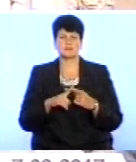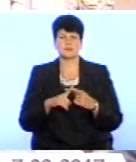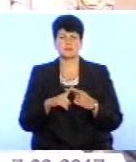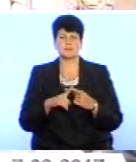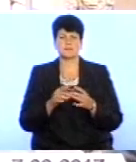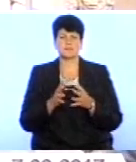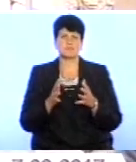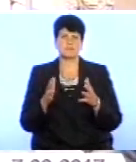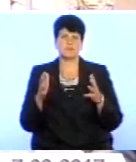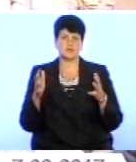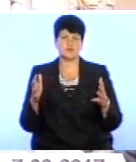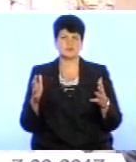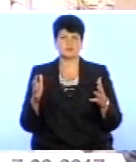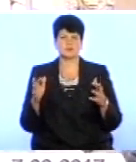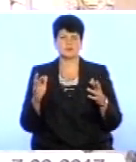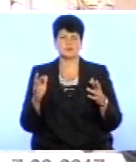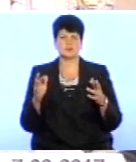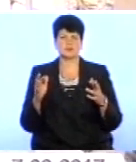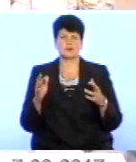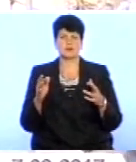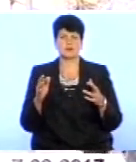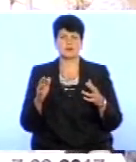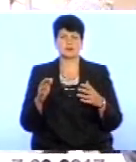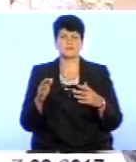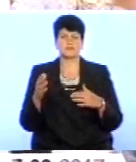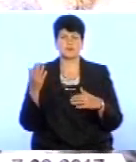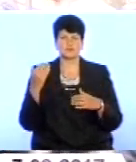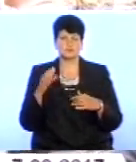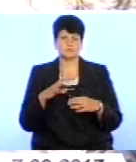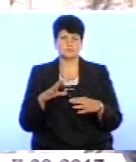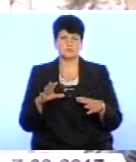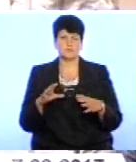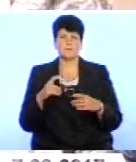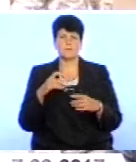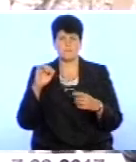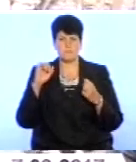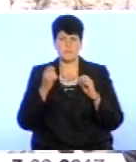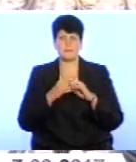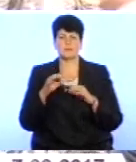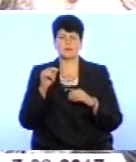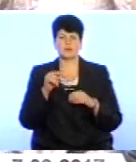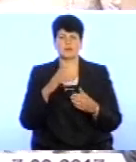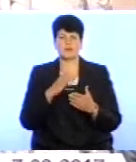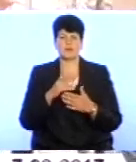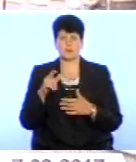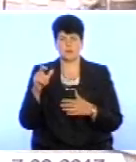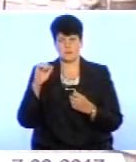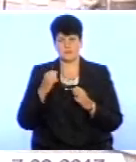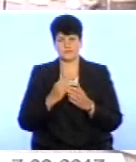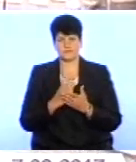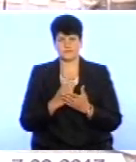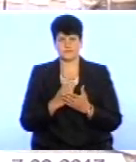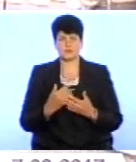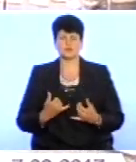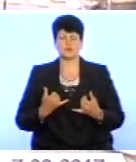це більше, як певне життя. На жаль, їх немає з нами, але хоч пам'ять про них є і люди пам'ятають.